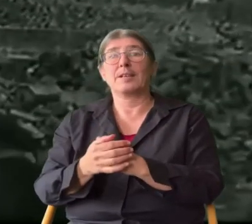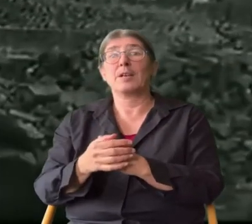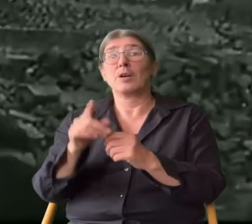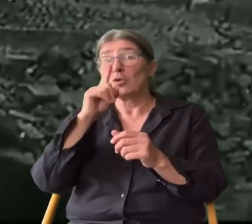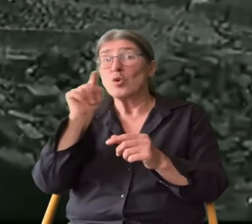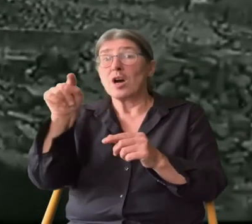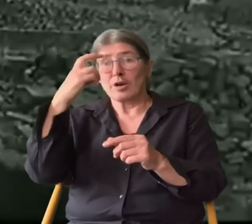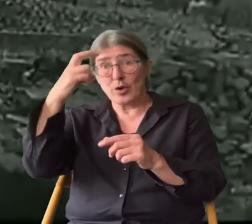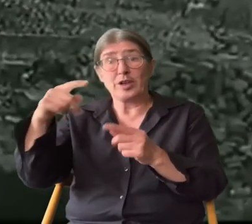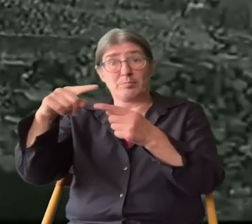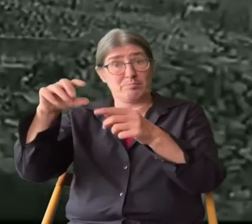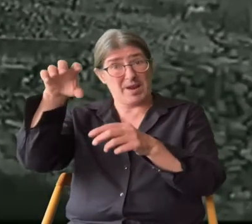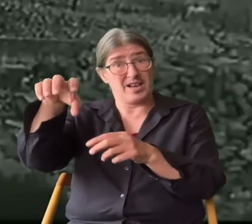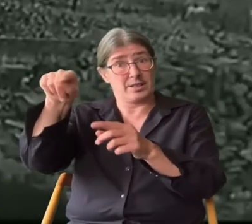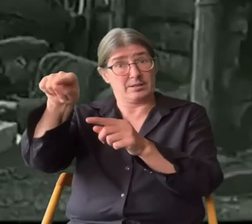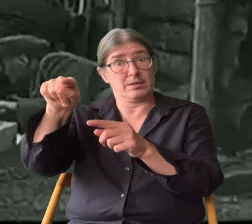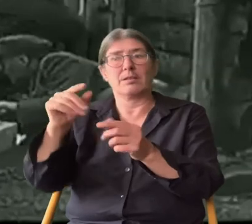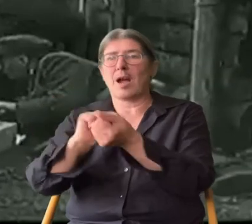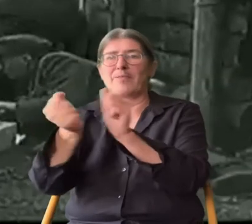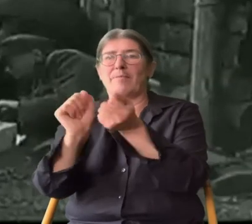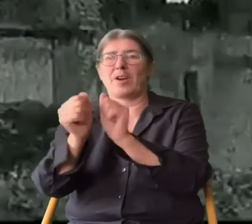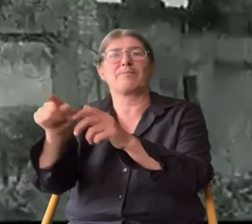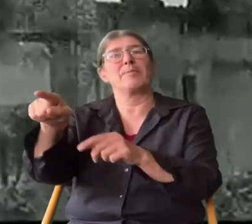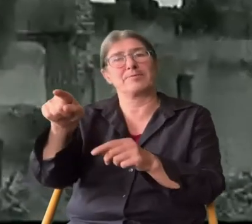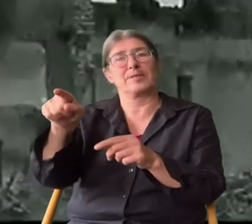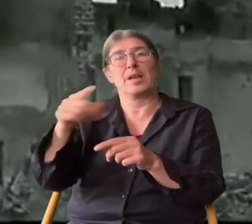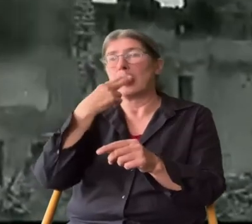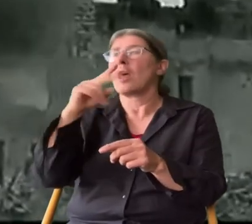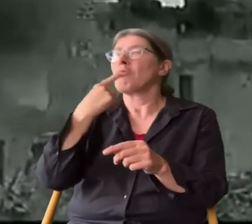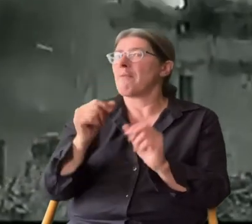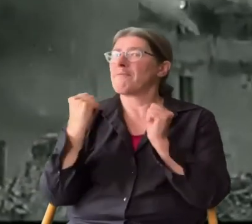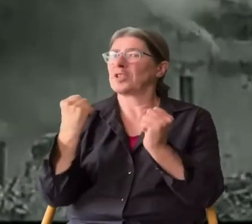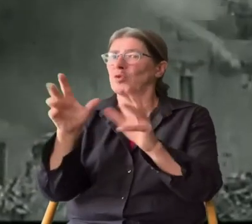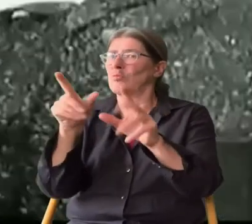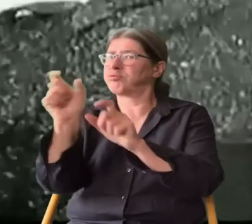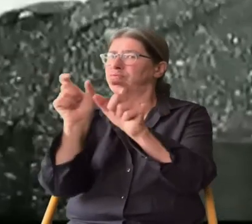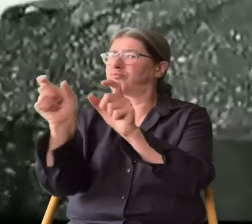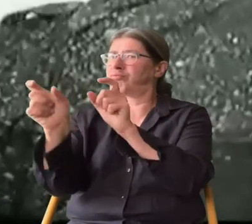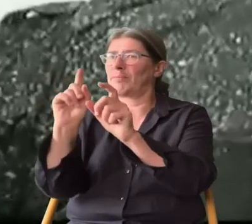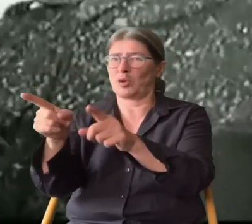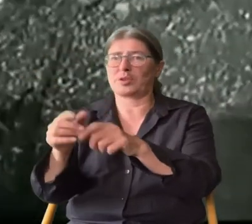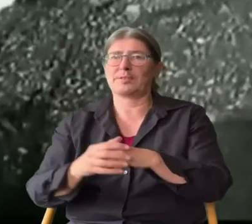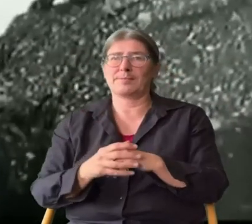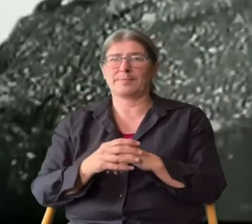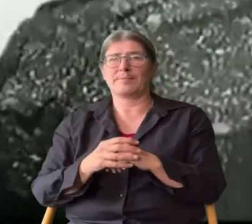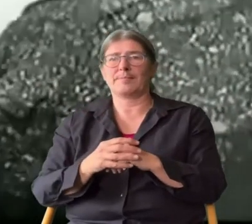Nur um Königsberg wird noch gekämpft. Hitler hat die Stadt zur Festung erklärt.